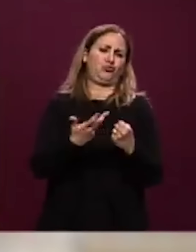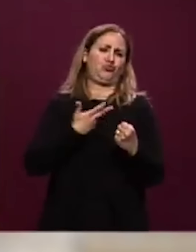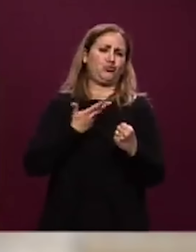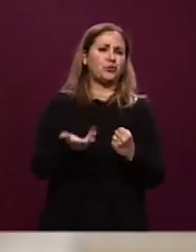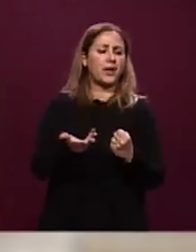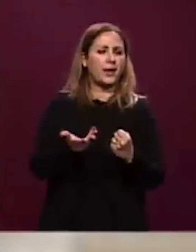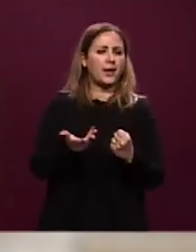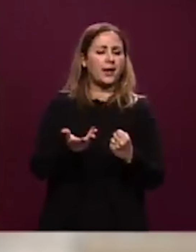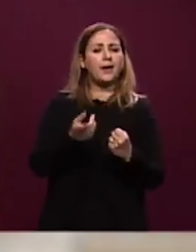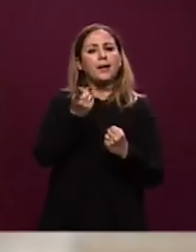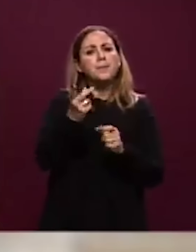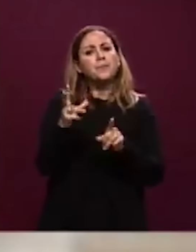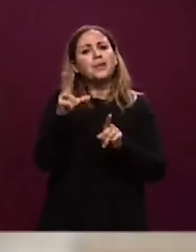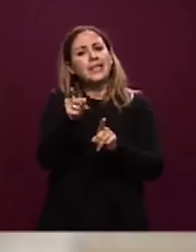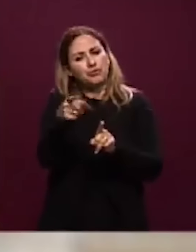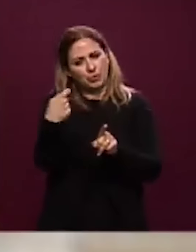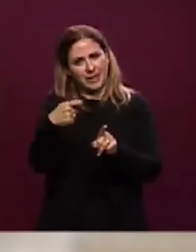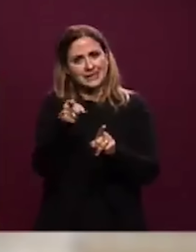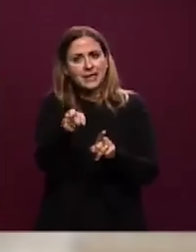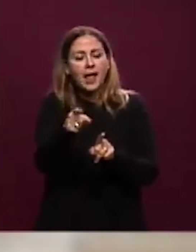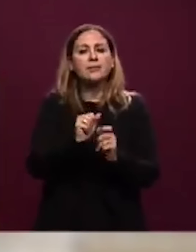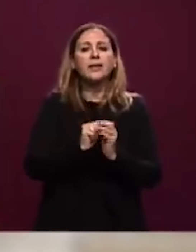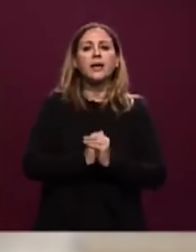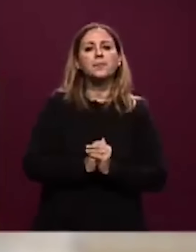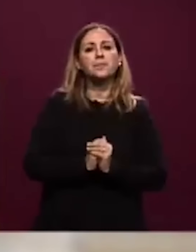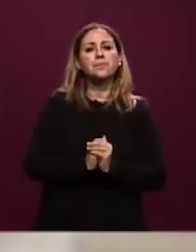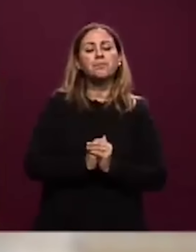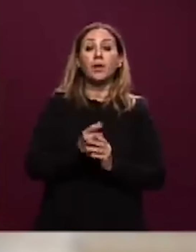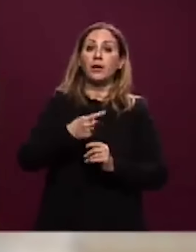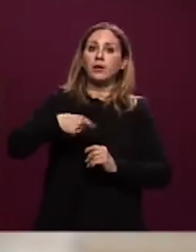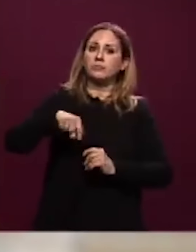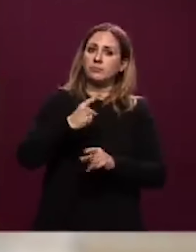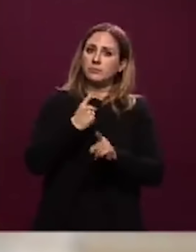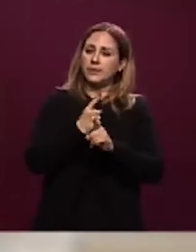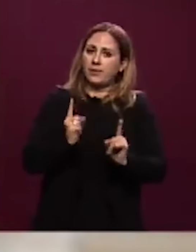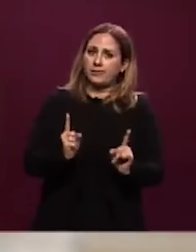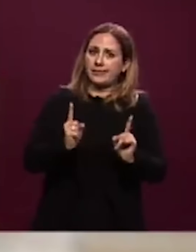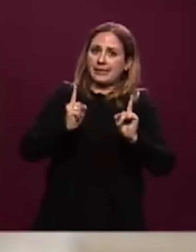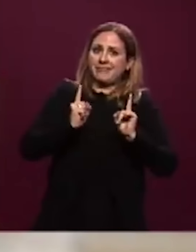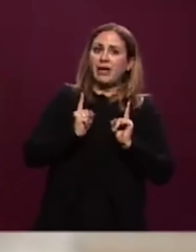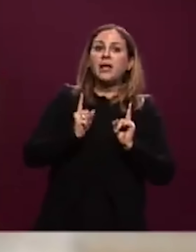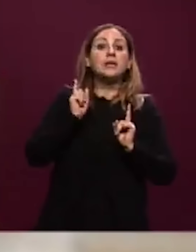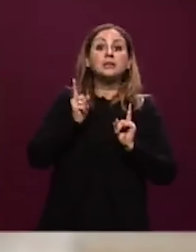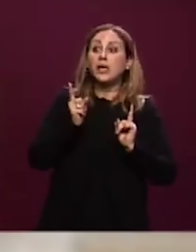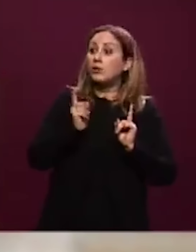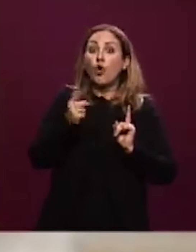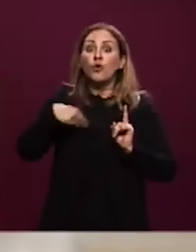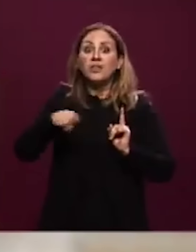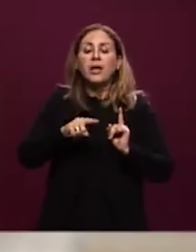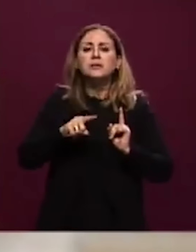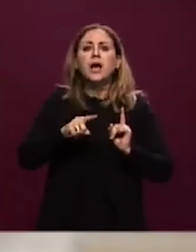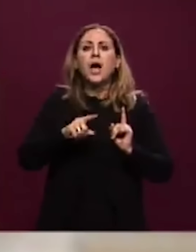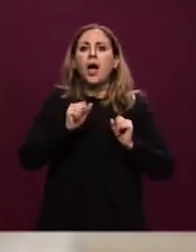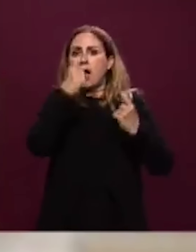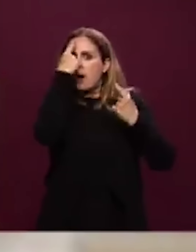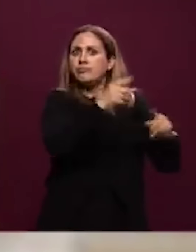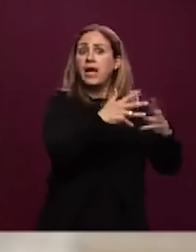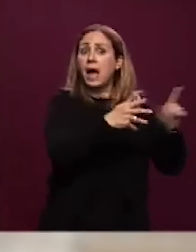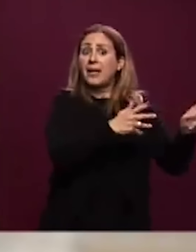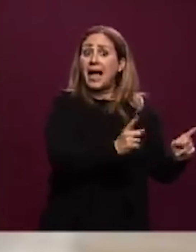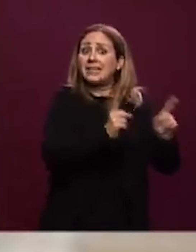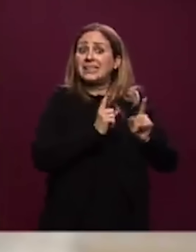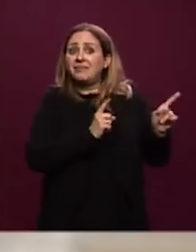dice, noi dobbiamo difenderci perché se no ci difendono gli americani. Quindi le due cose non stanno in